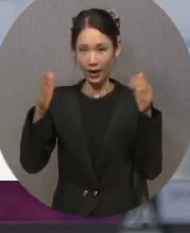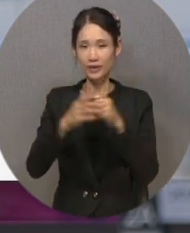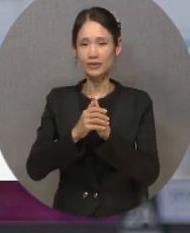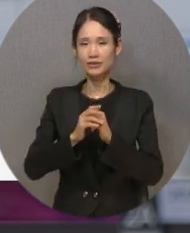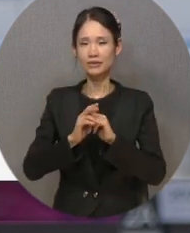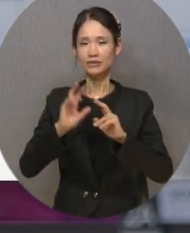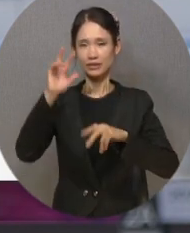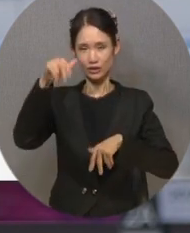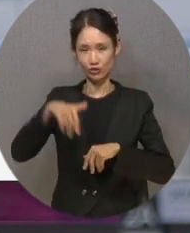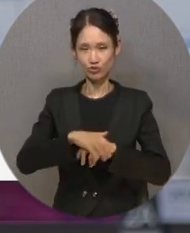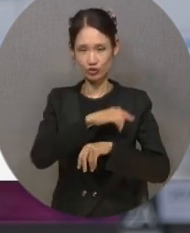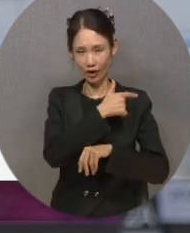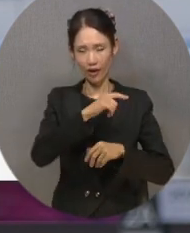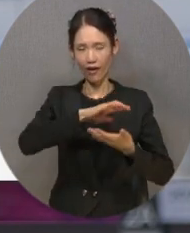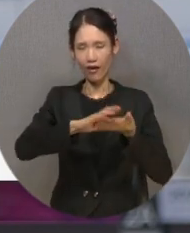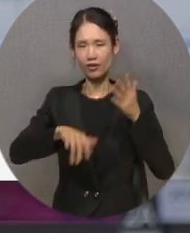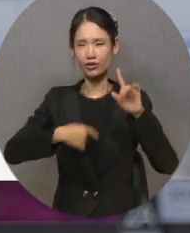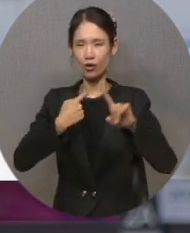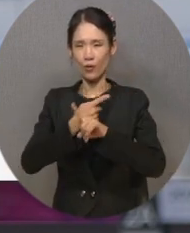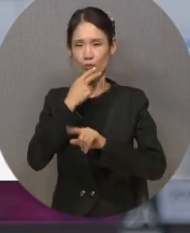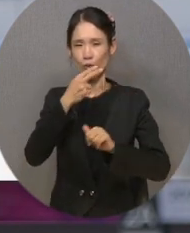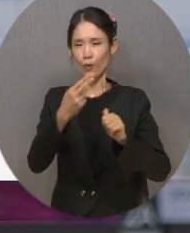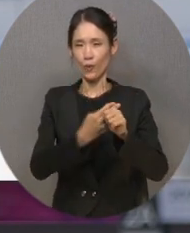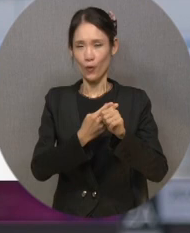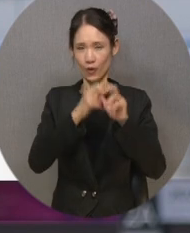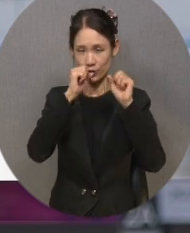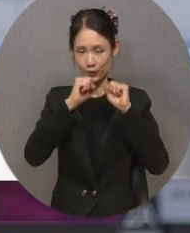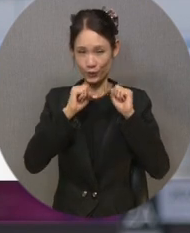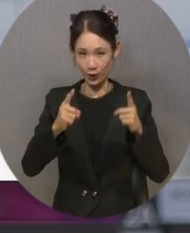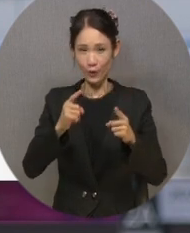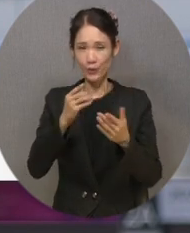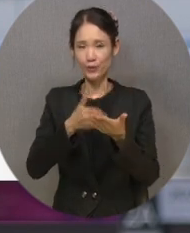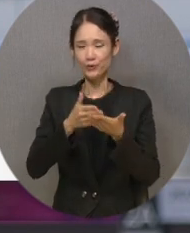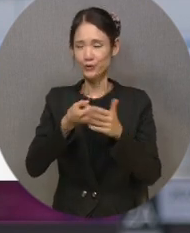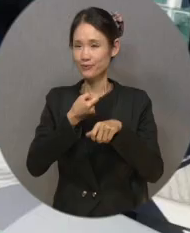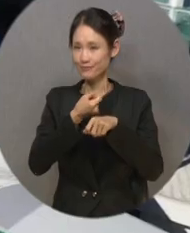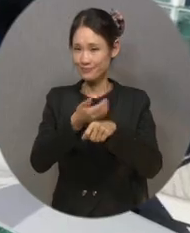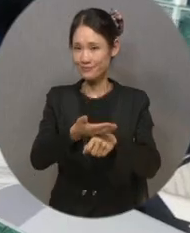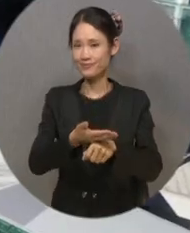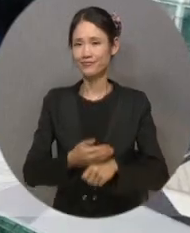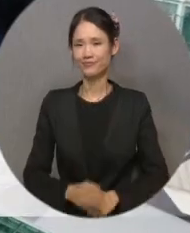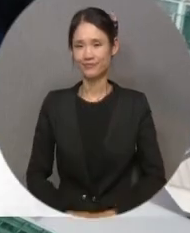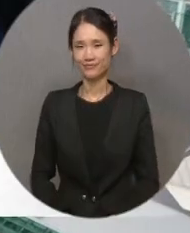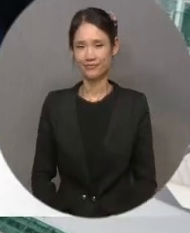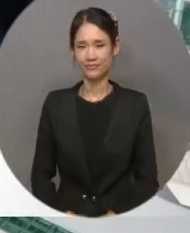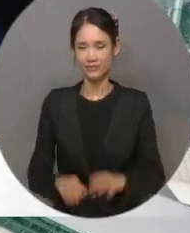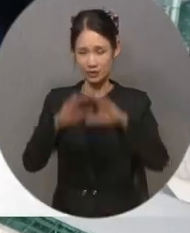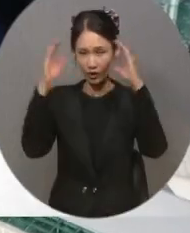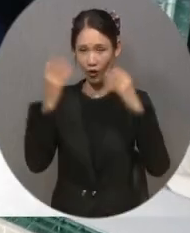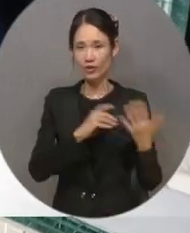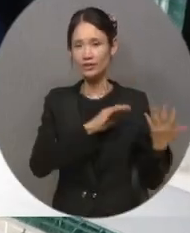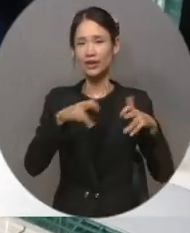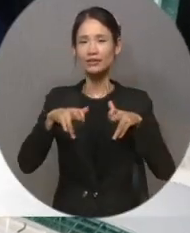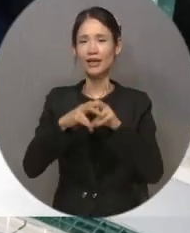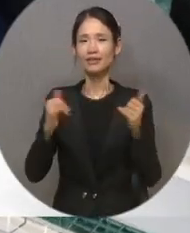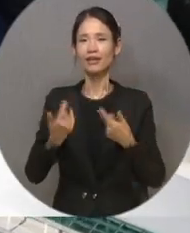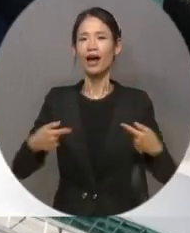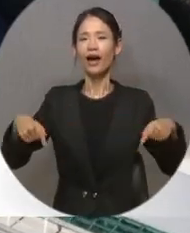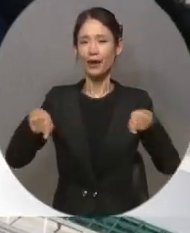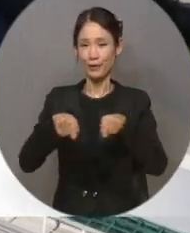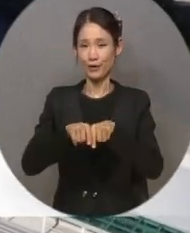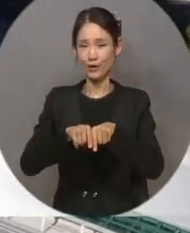지구촌 대전환 그 도전과 기회의 첫발을 박성현 기자가 전해드립니다 전 세계 장애인들과